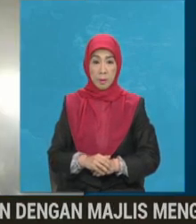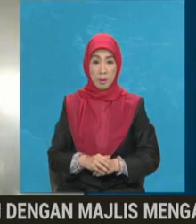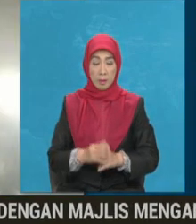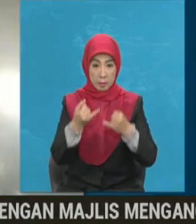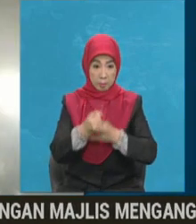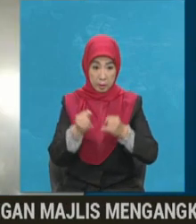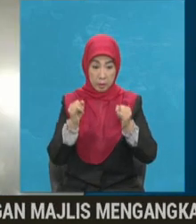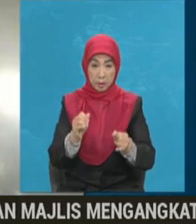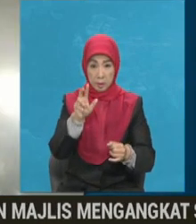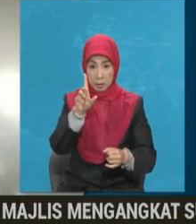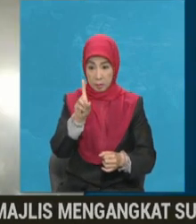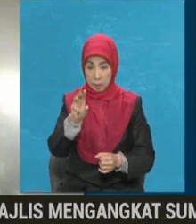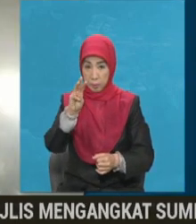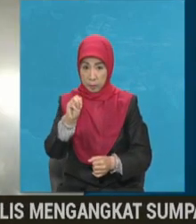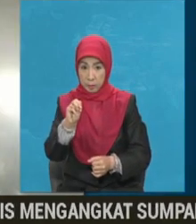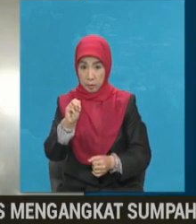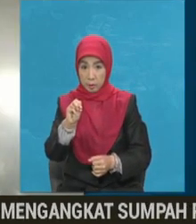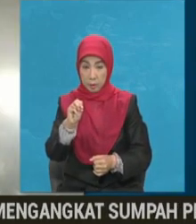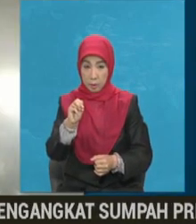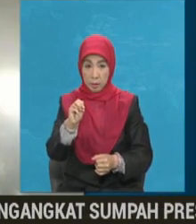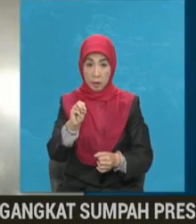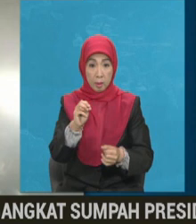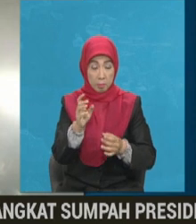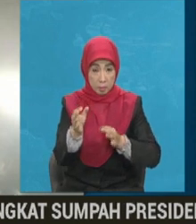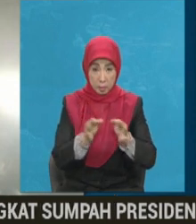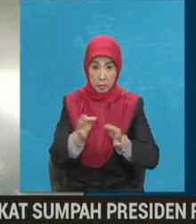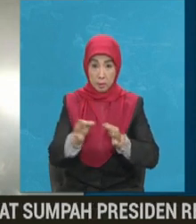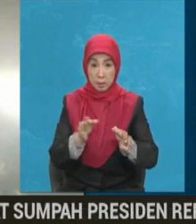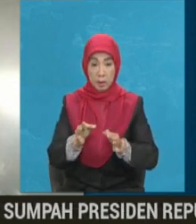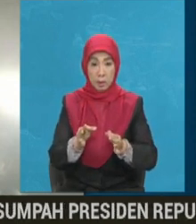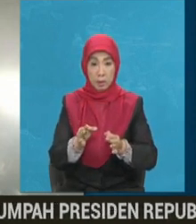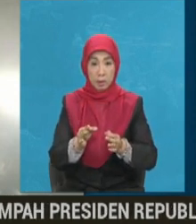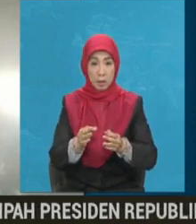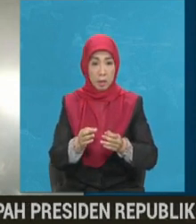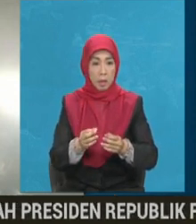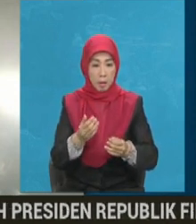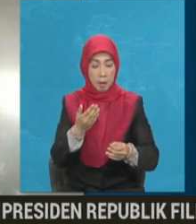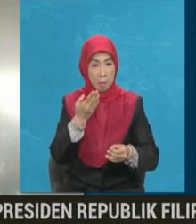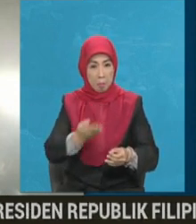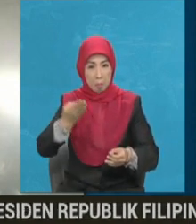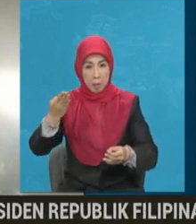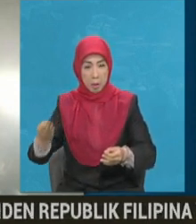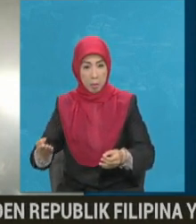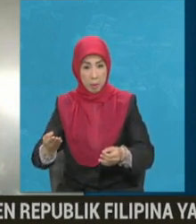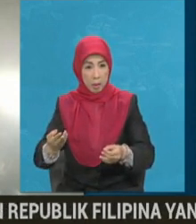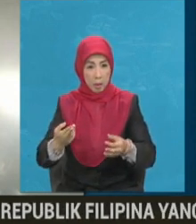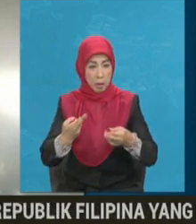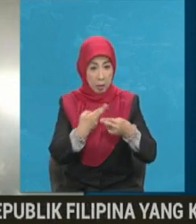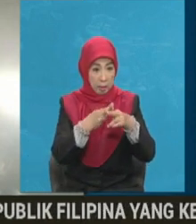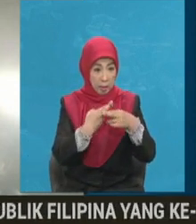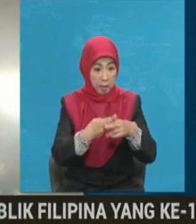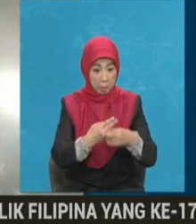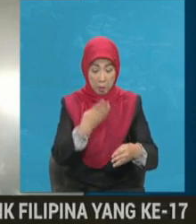Hai jabatan daerah Brunei dan Muara dalam siaran medianya menjelaskan beberapa potongan rangka besi dan alat kunci kendaraan